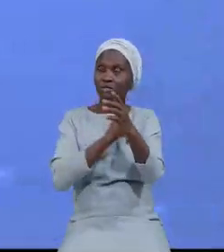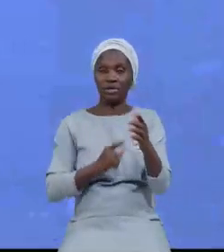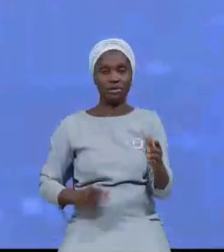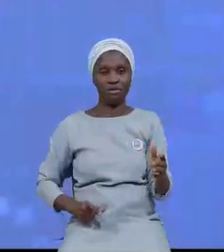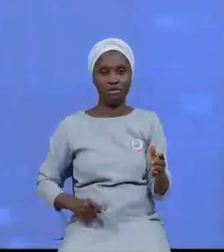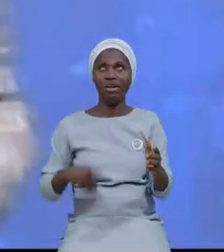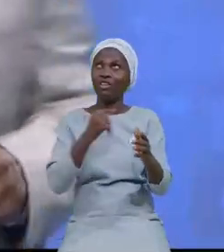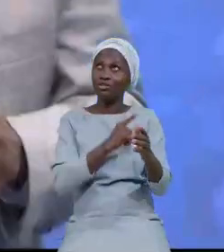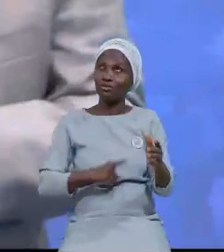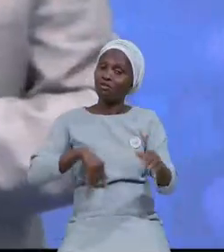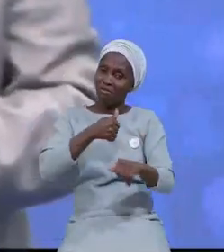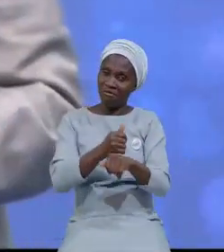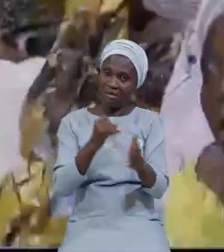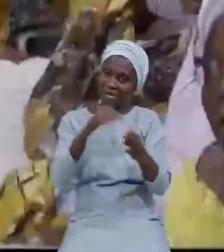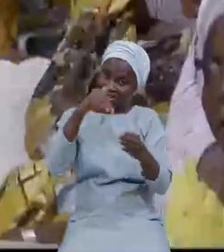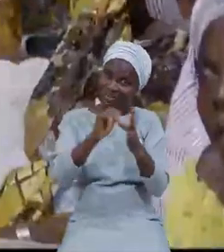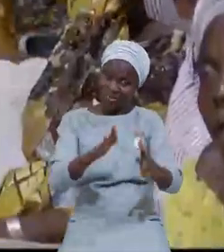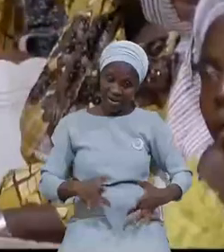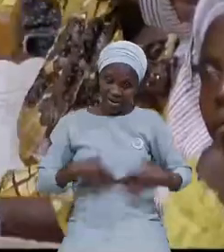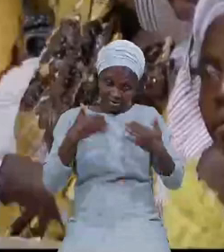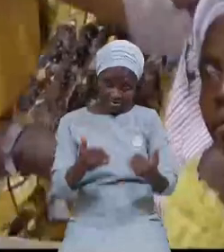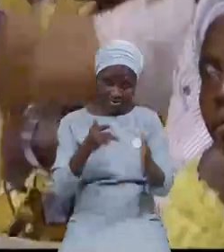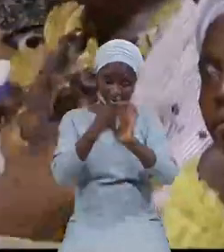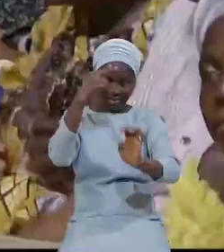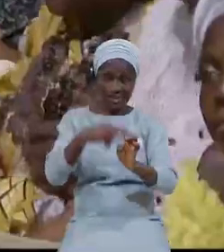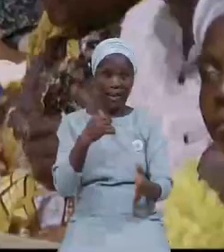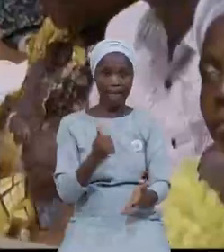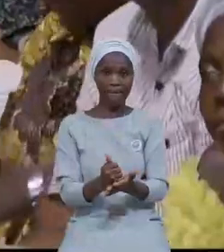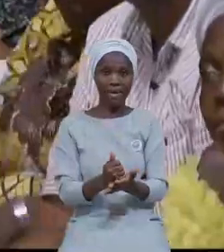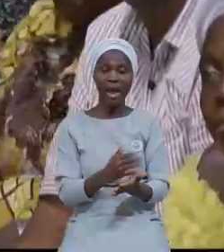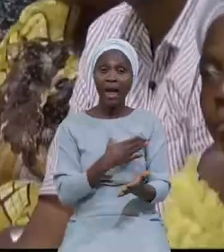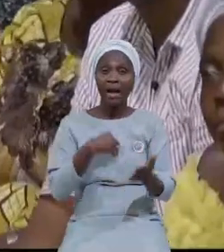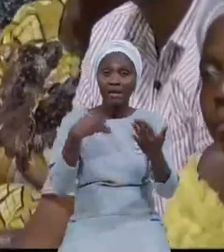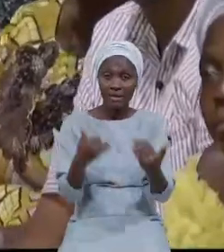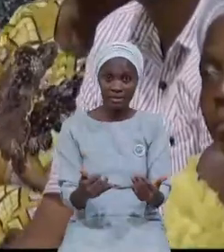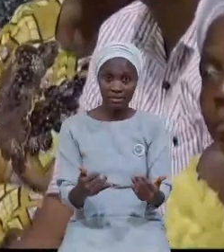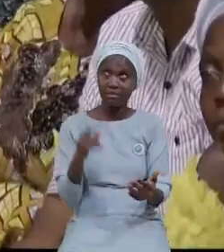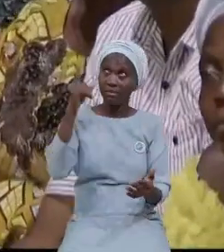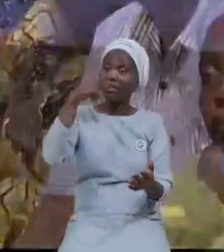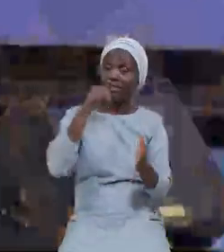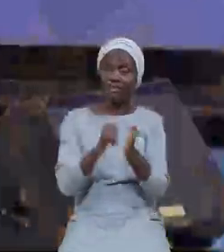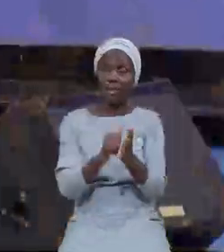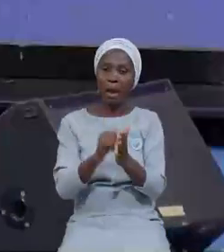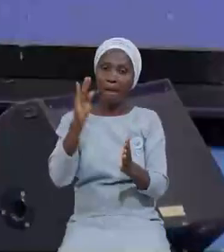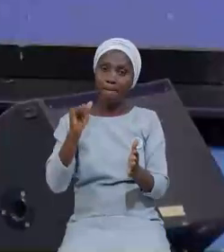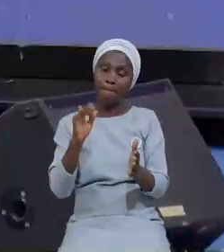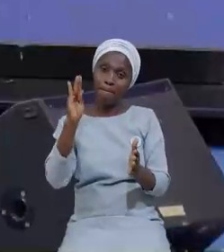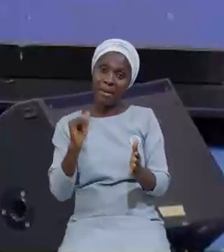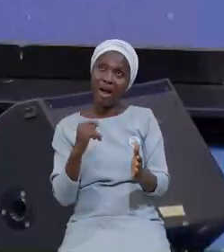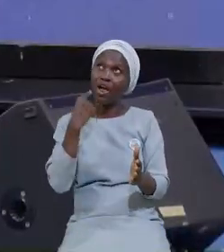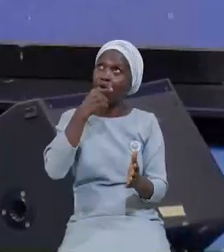Seigneur que le Seigneur le confirme dans ta vie ce soir au nom de Jésus maintenant il dit par